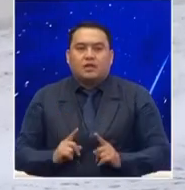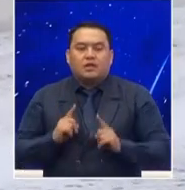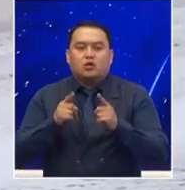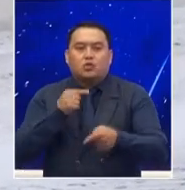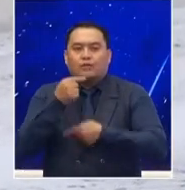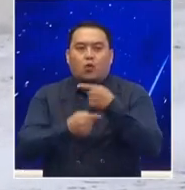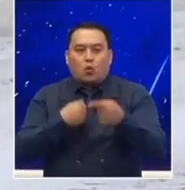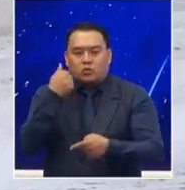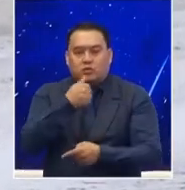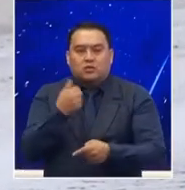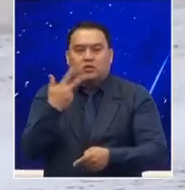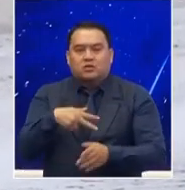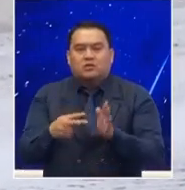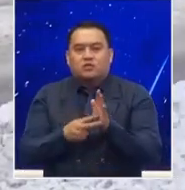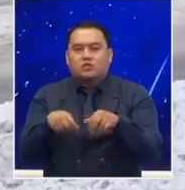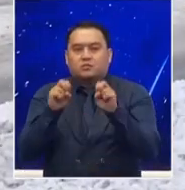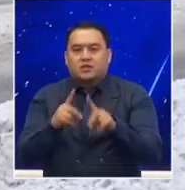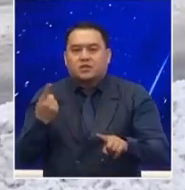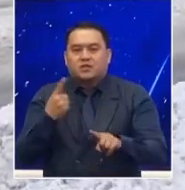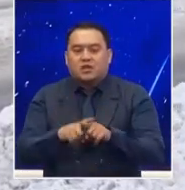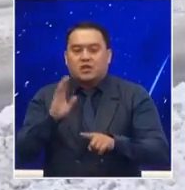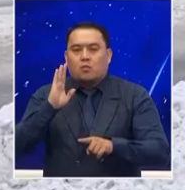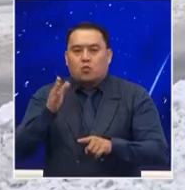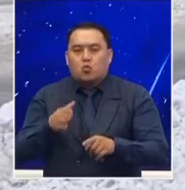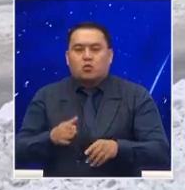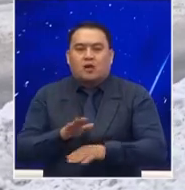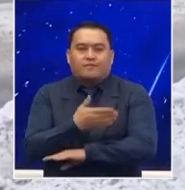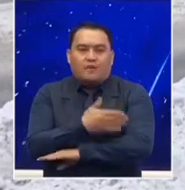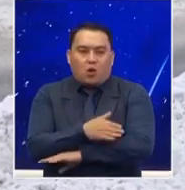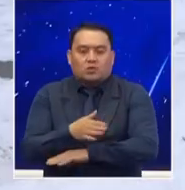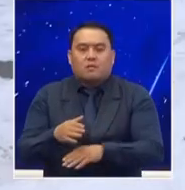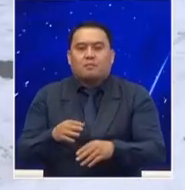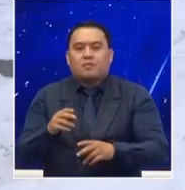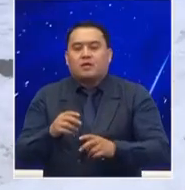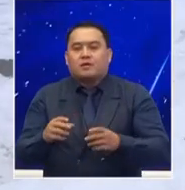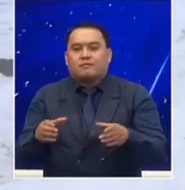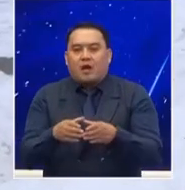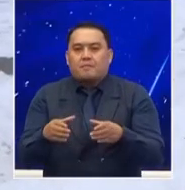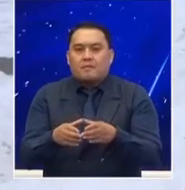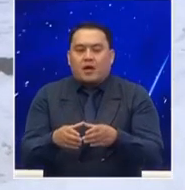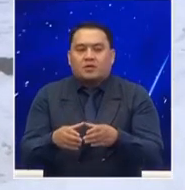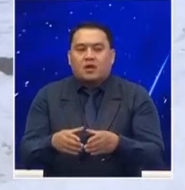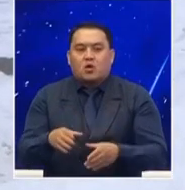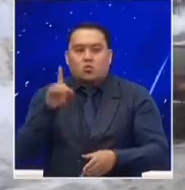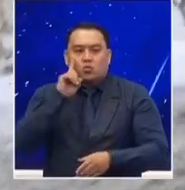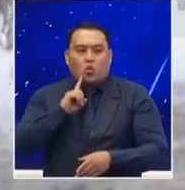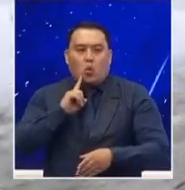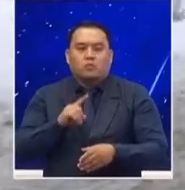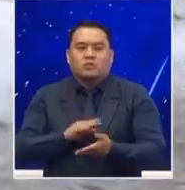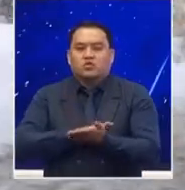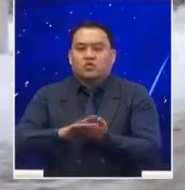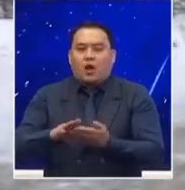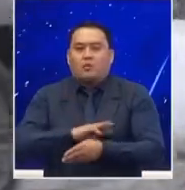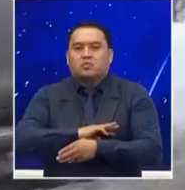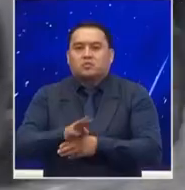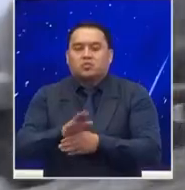году будет закуплено 38 единиц спецтехники для коммунальных предприятий областного центра. Универсальные подвески дадут возможность